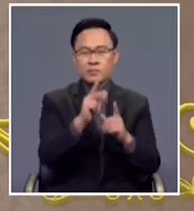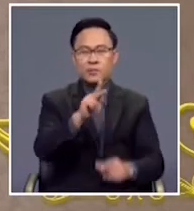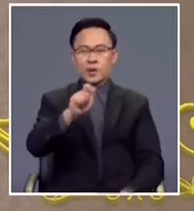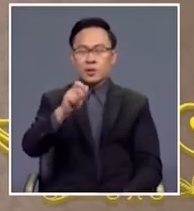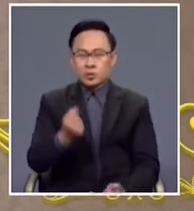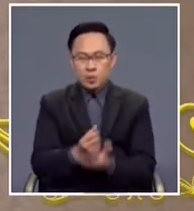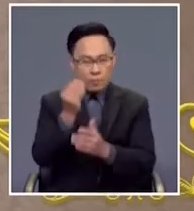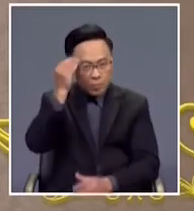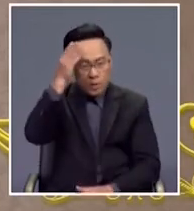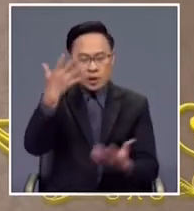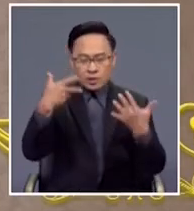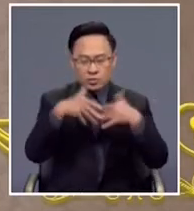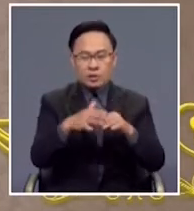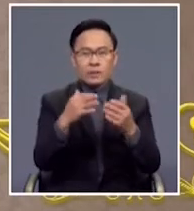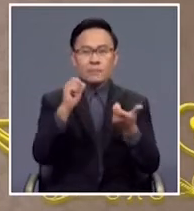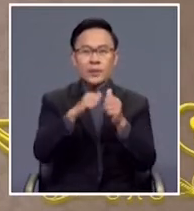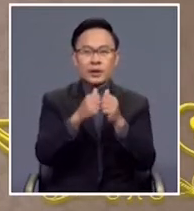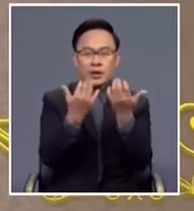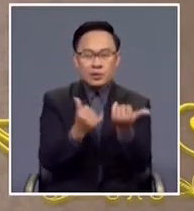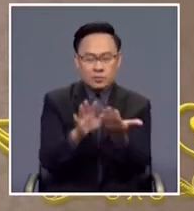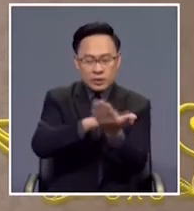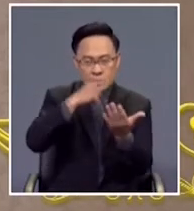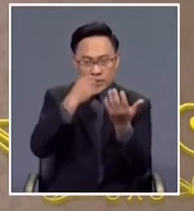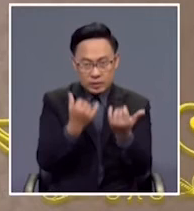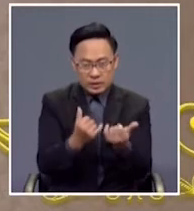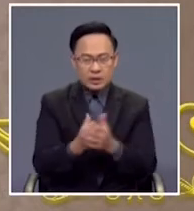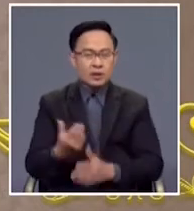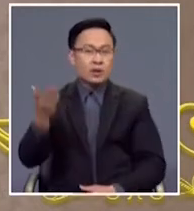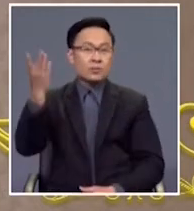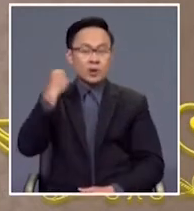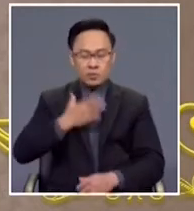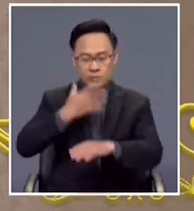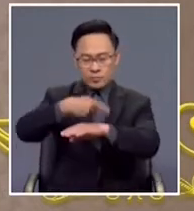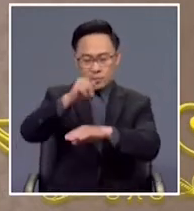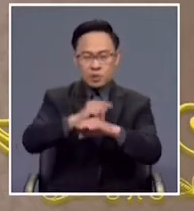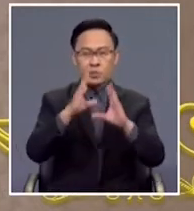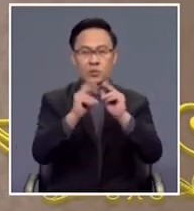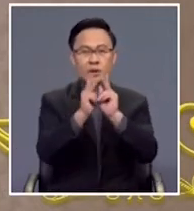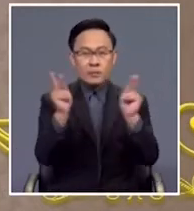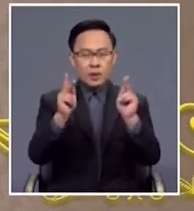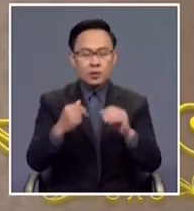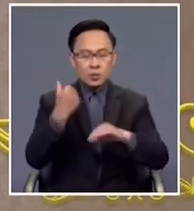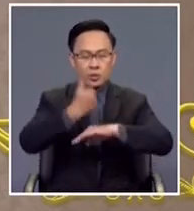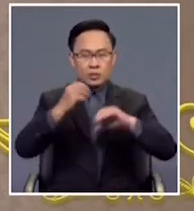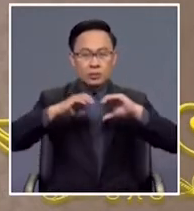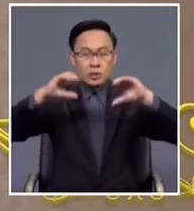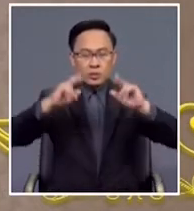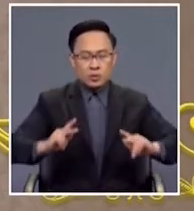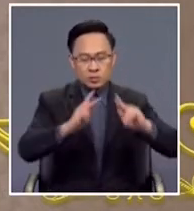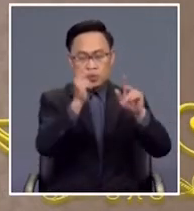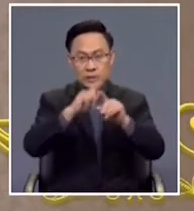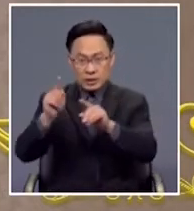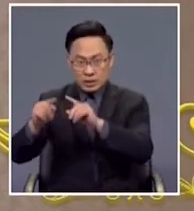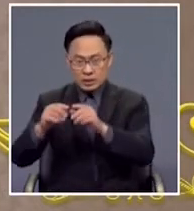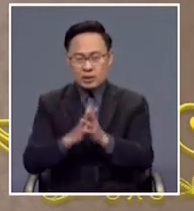วก็สอดคล้องกับสถานการณ์ในปัจจุบันเมื่อวานนี้ผมก็ได้เป็นประธานการประชุมคณะกรรมการหัวหน้าส่วนราชการระดับกระทรวงหรือเทียบเท่